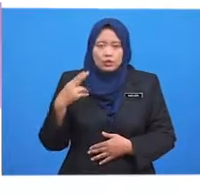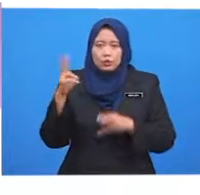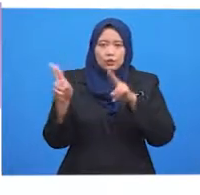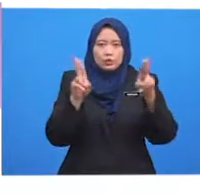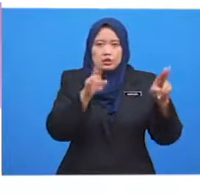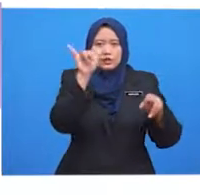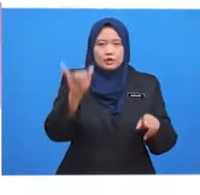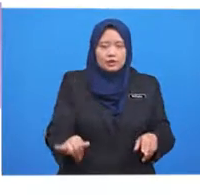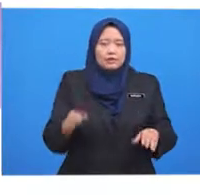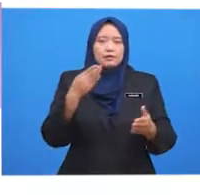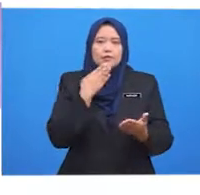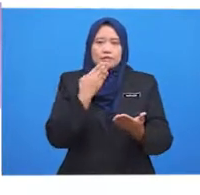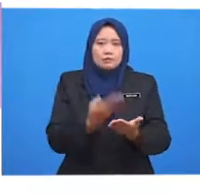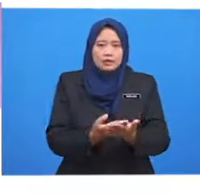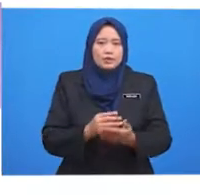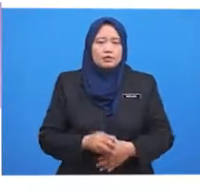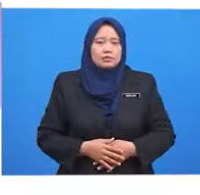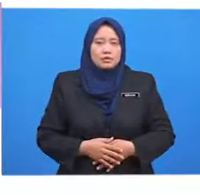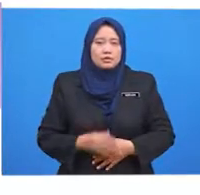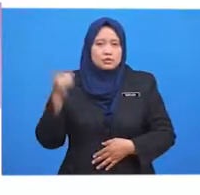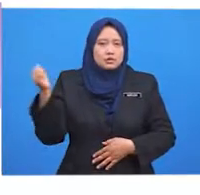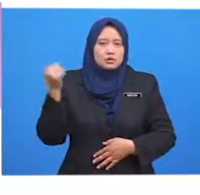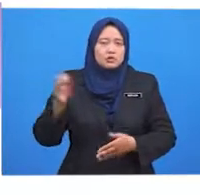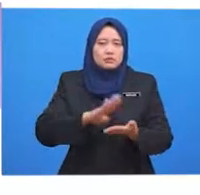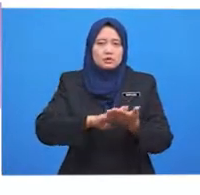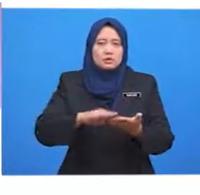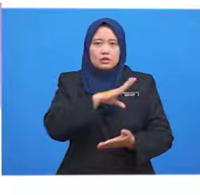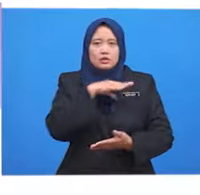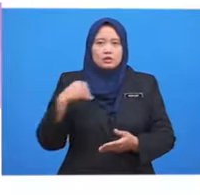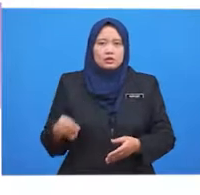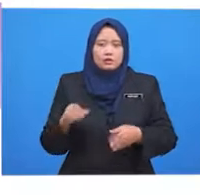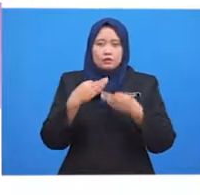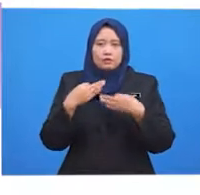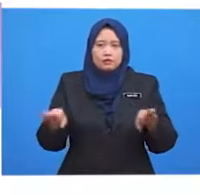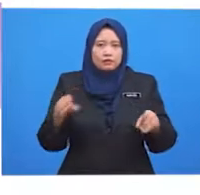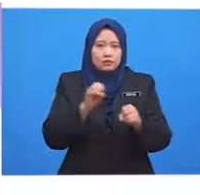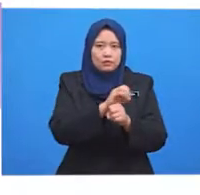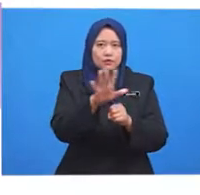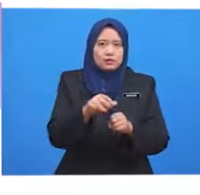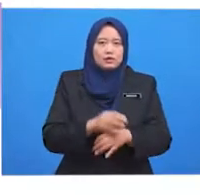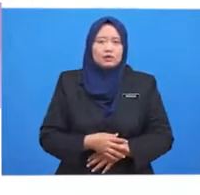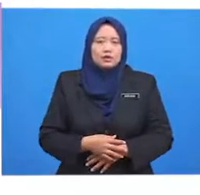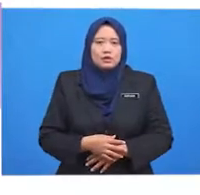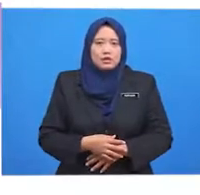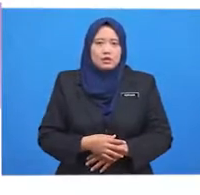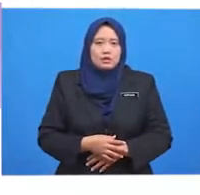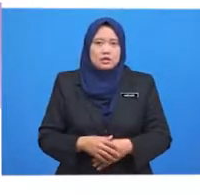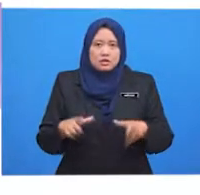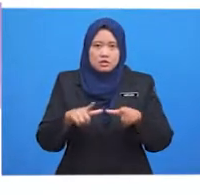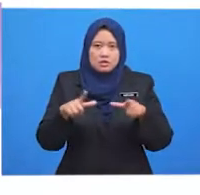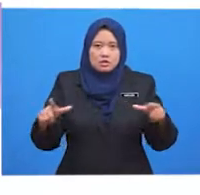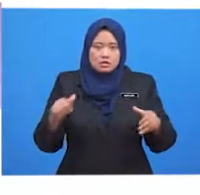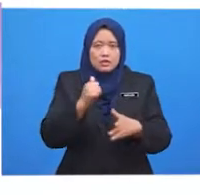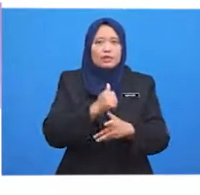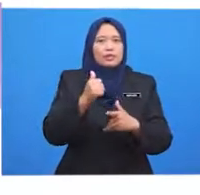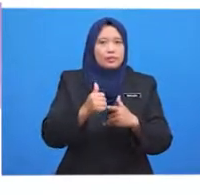baik, sentiasa bersih dan dalam keadaan bebas kuman. Lantai atau alas lantai,